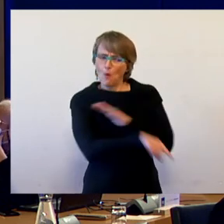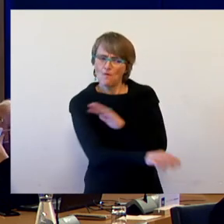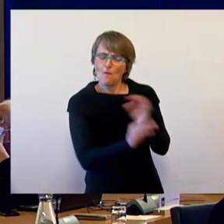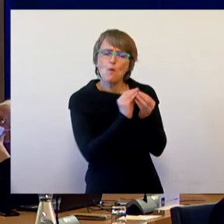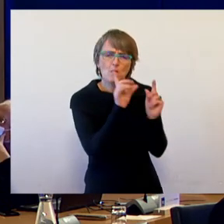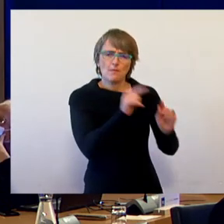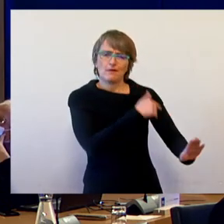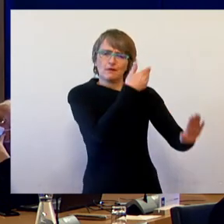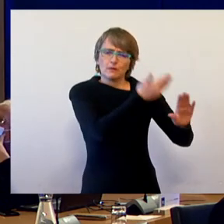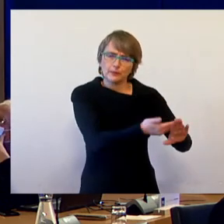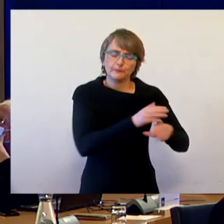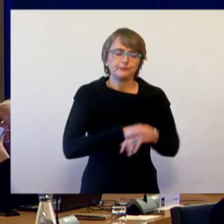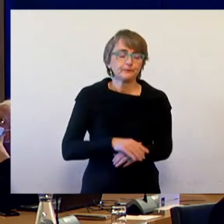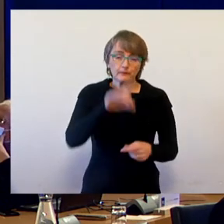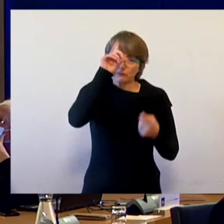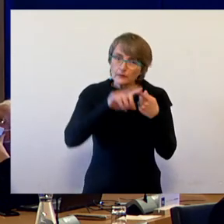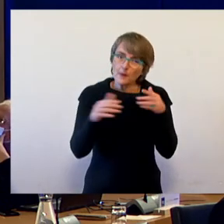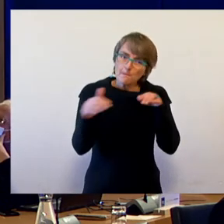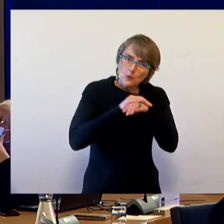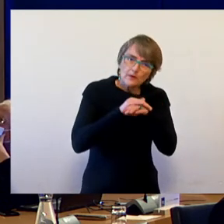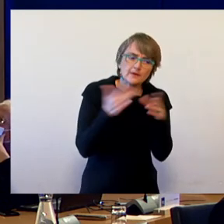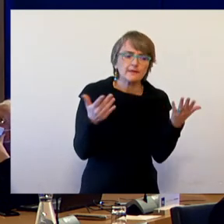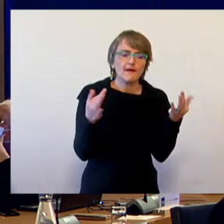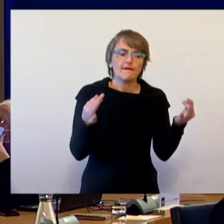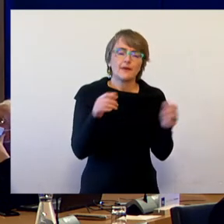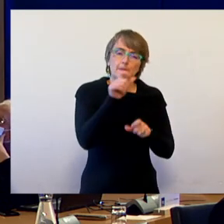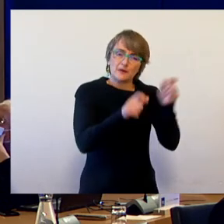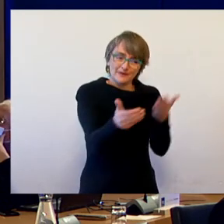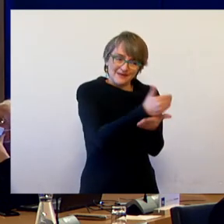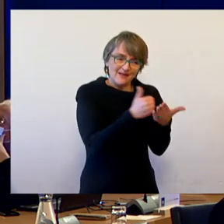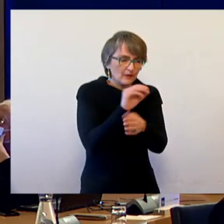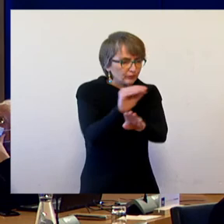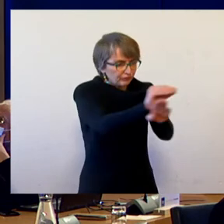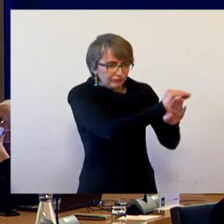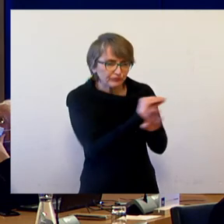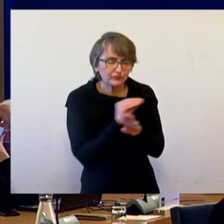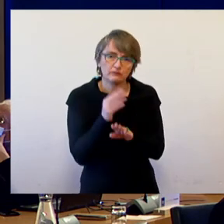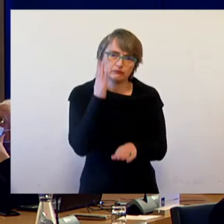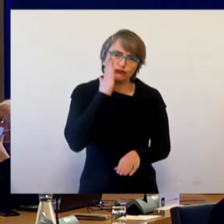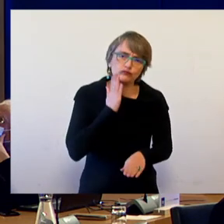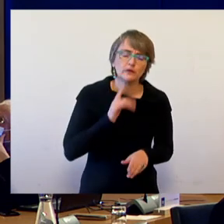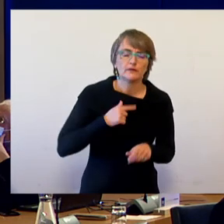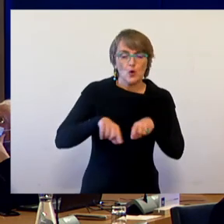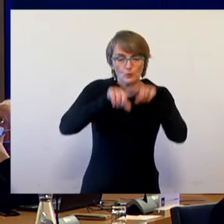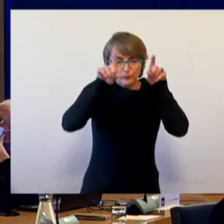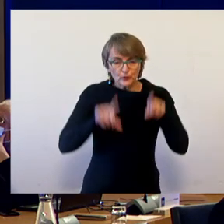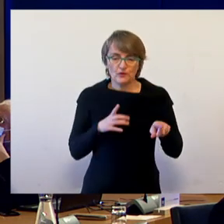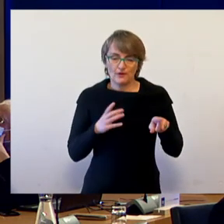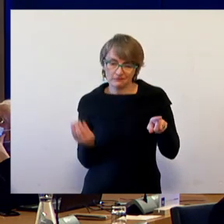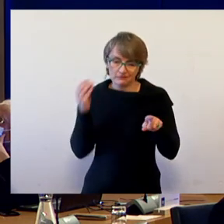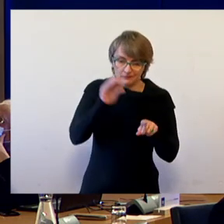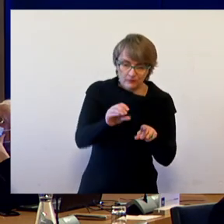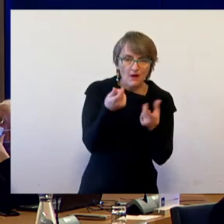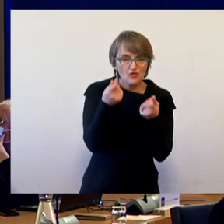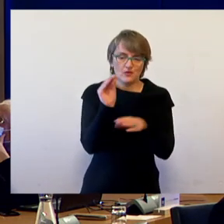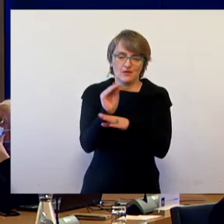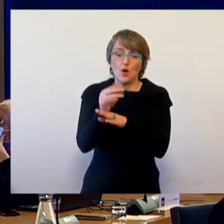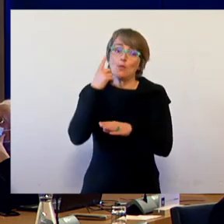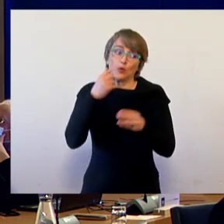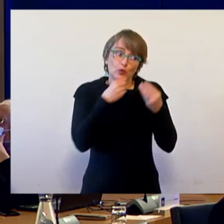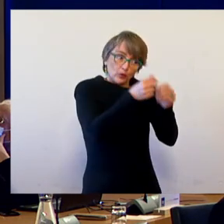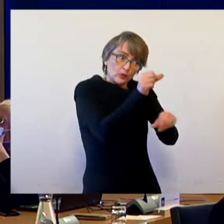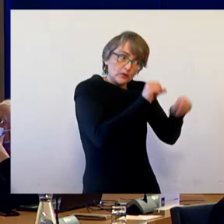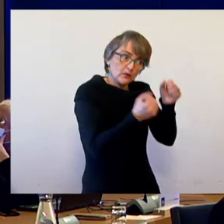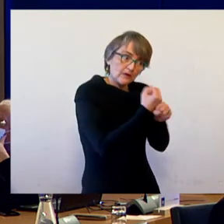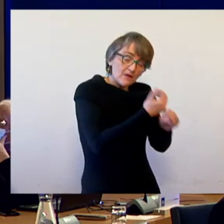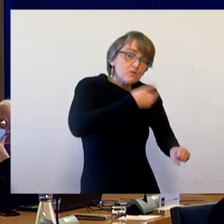Alors, dans les mesures de politique salariale, je vous invite donc à provisionner cette année des moyens pour améliorer leurs conditions de travail. Si vous ne le faites pas,